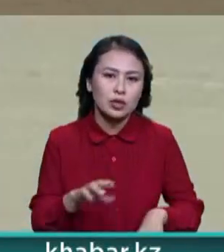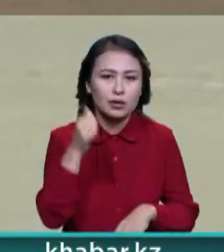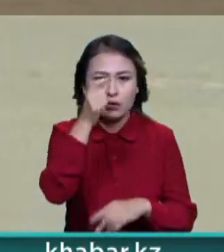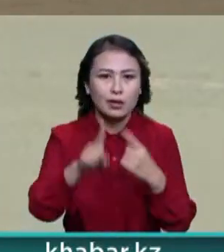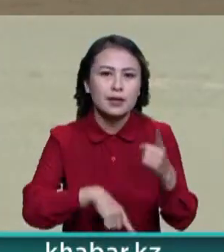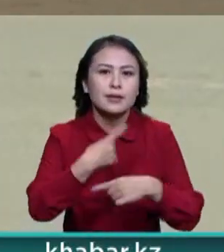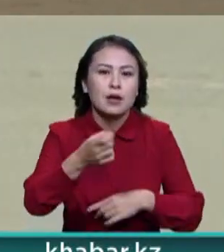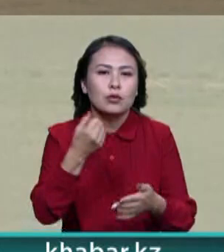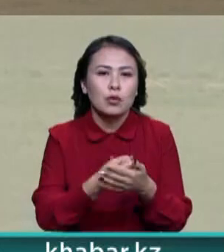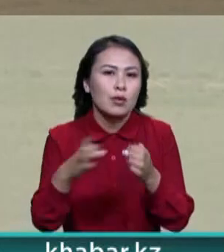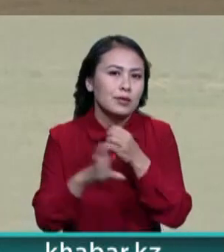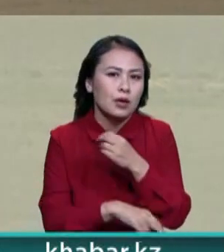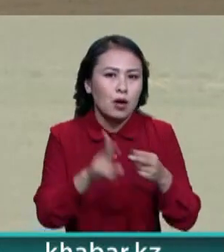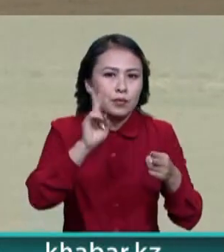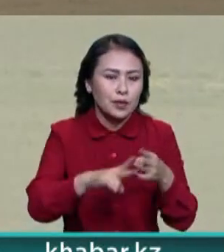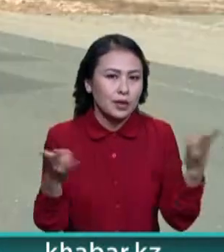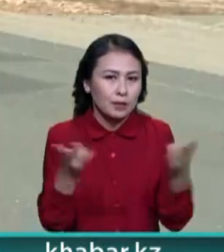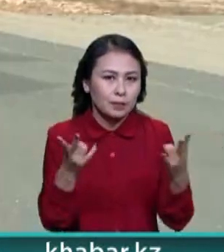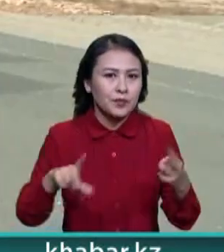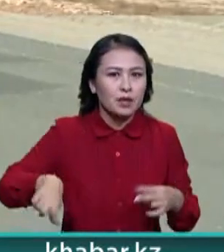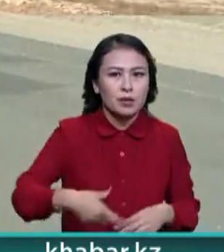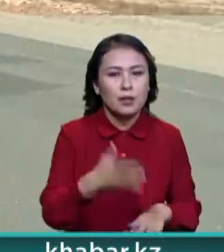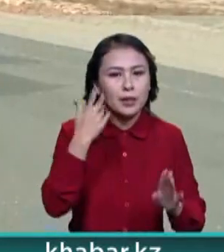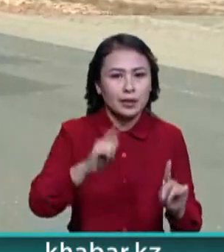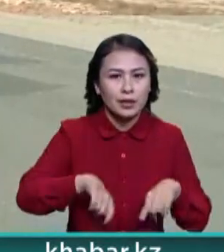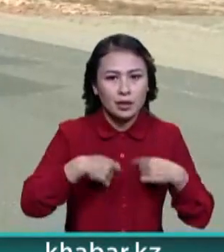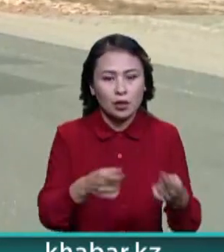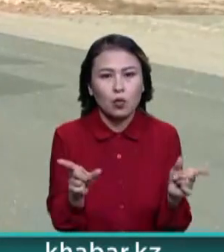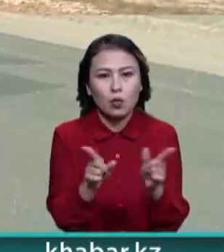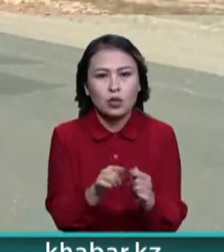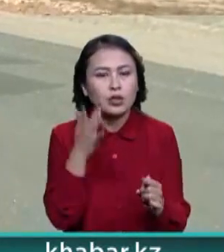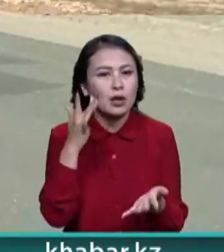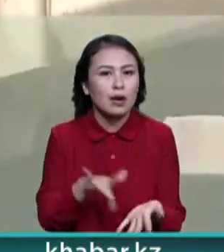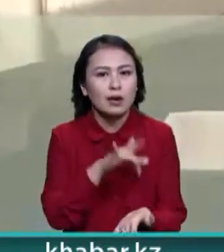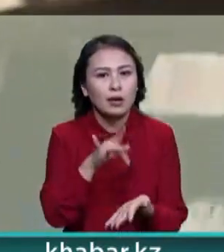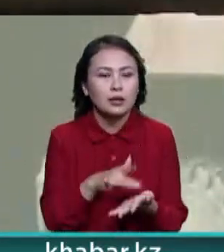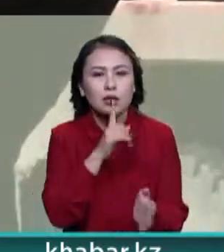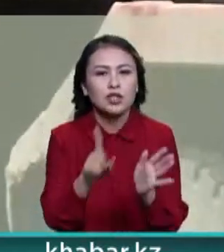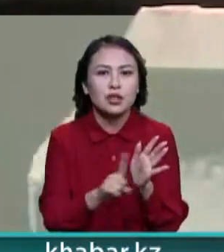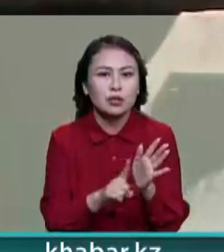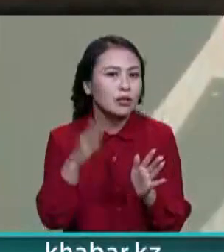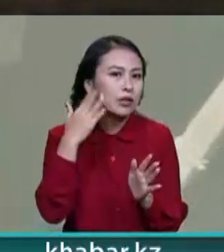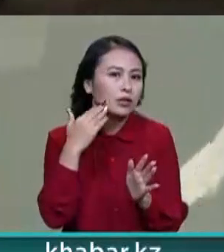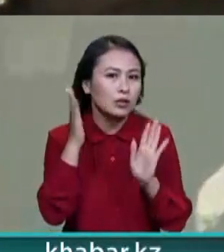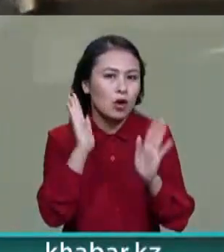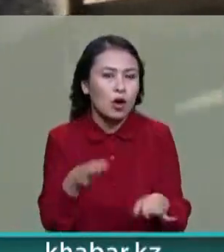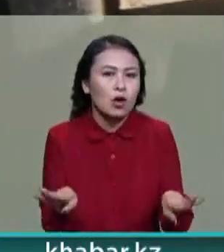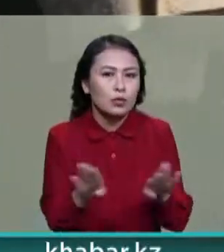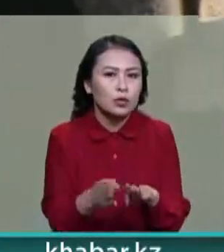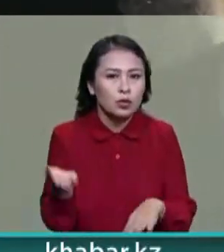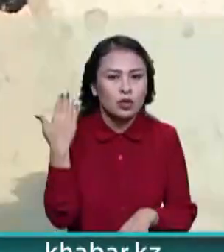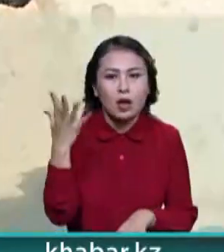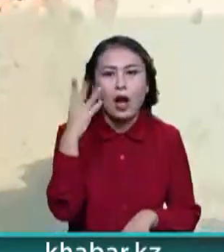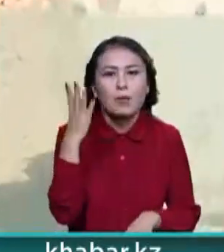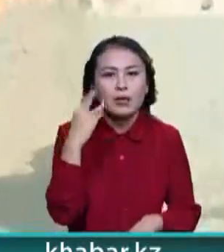келесі жылдың соңында аяқталуы тиіс. Тас жол пайдалануға берілгеннен кейін қос шаһар арасында қатынау жеңілдейді.